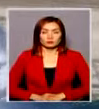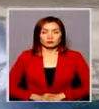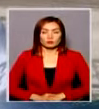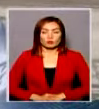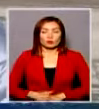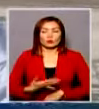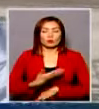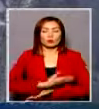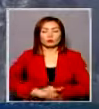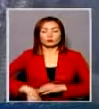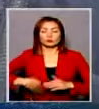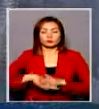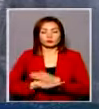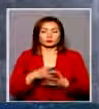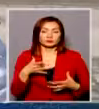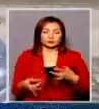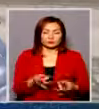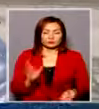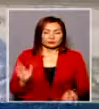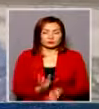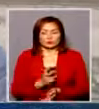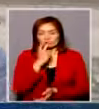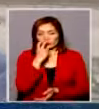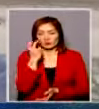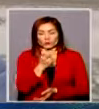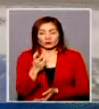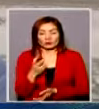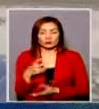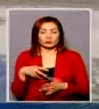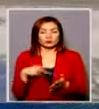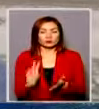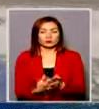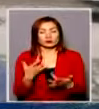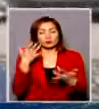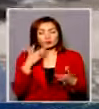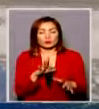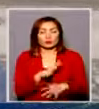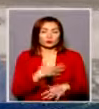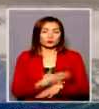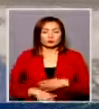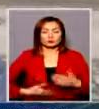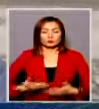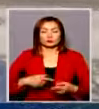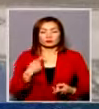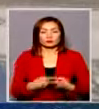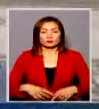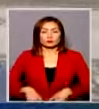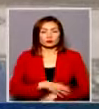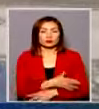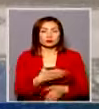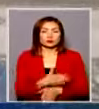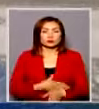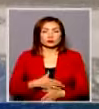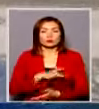Когда мы выходим из дома, мы тонем в грязи и пытаемся удержаться руками, чтобы не упасть. Мы не можем выйти на улицу, как мы будем ходить в этих